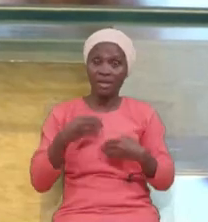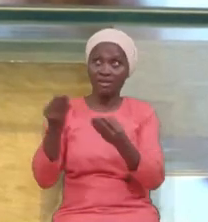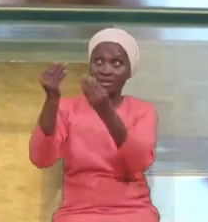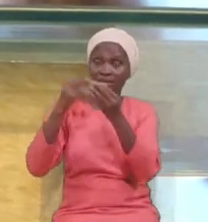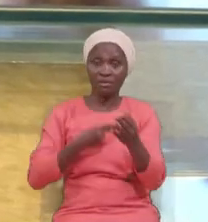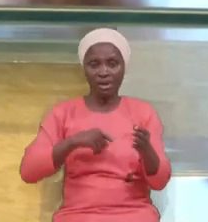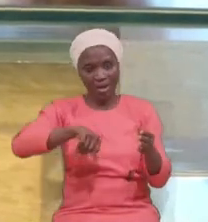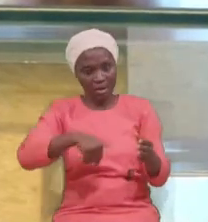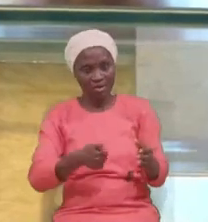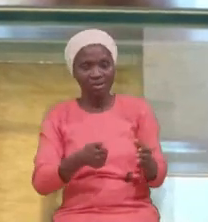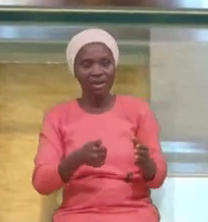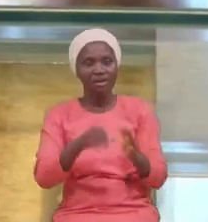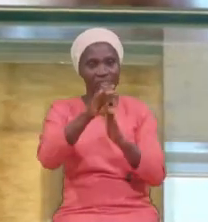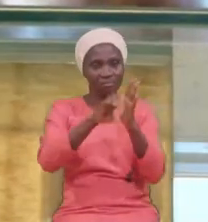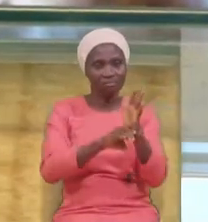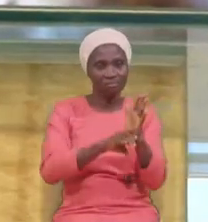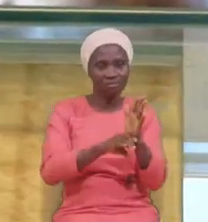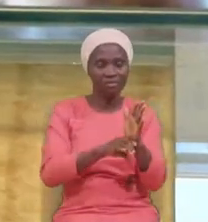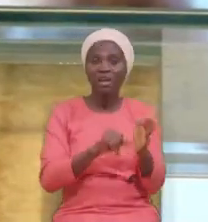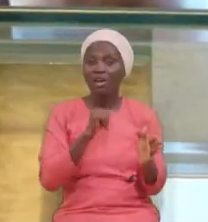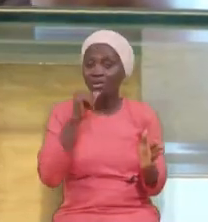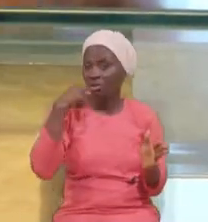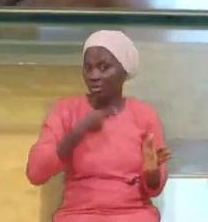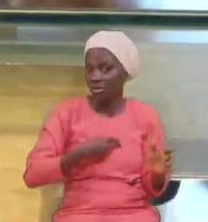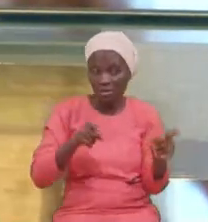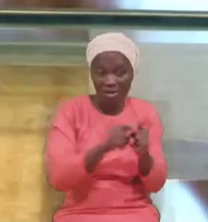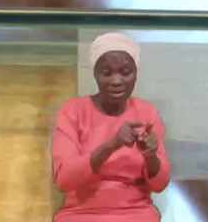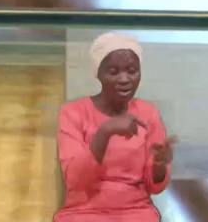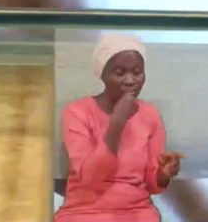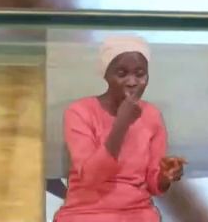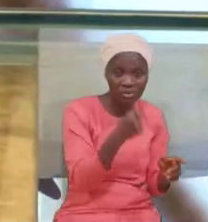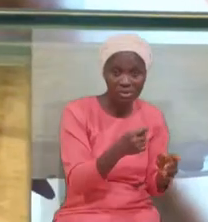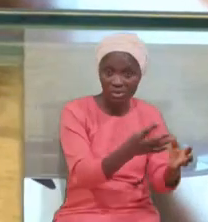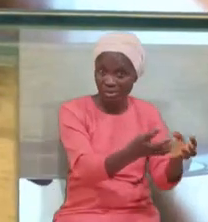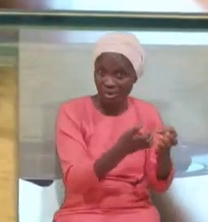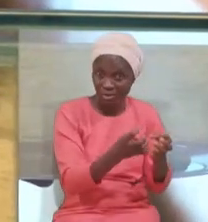autre commission, un autre commandement. Il ne nous a pas dit, comme il le disait au lépreux,